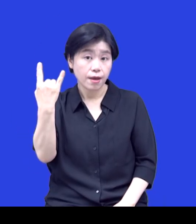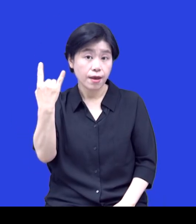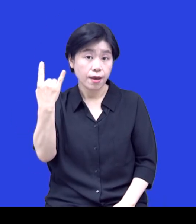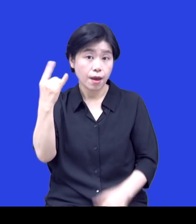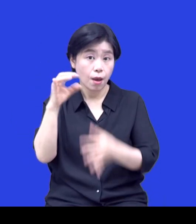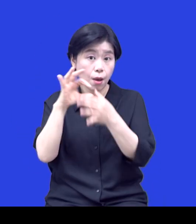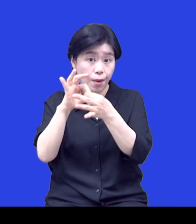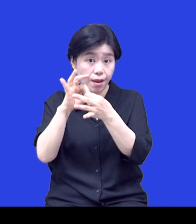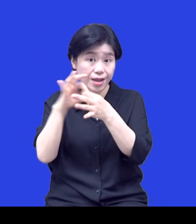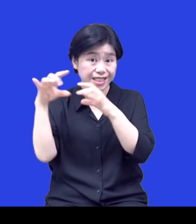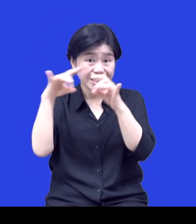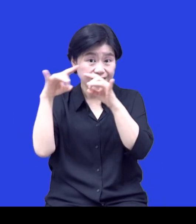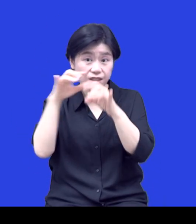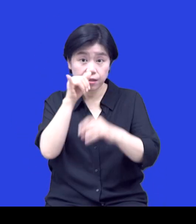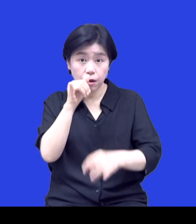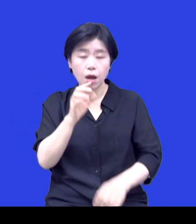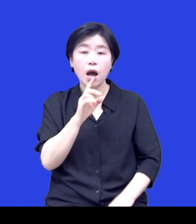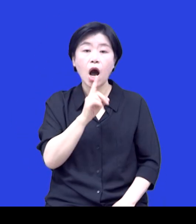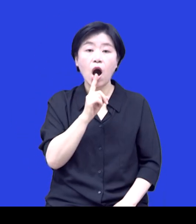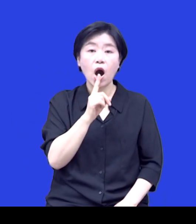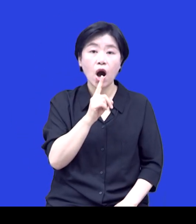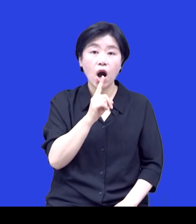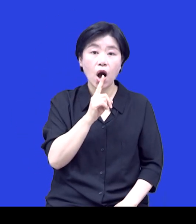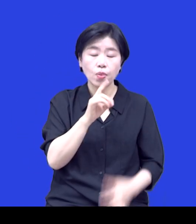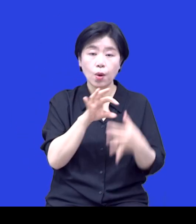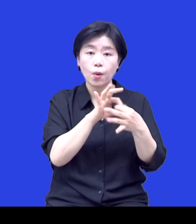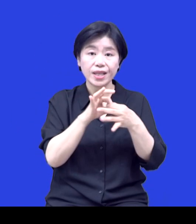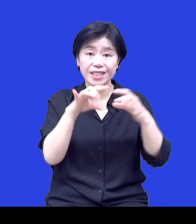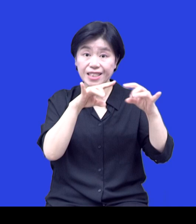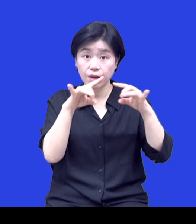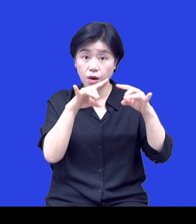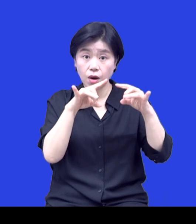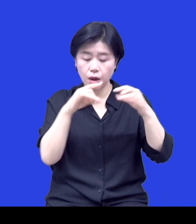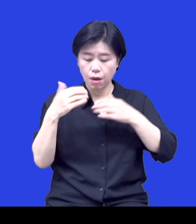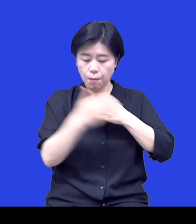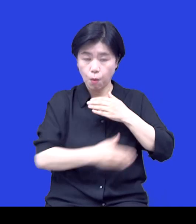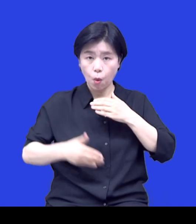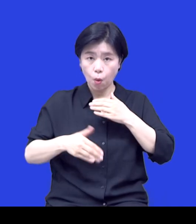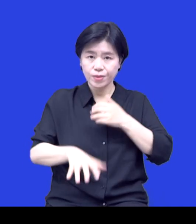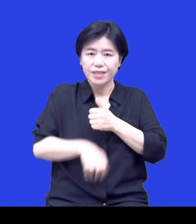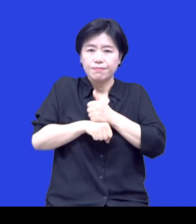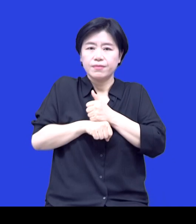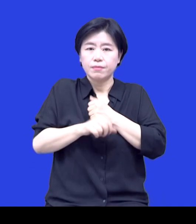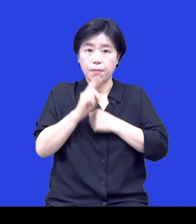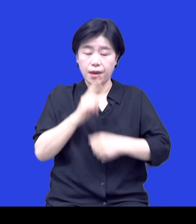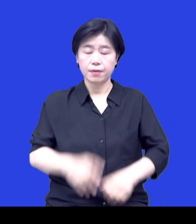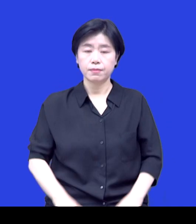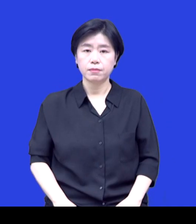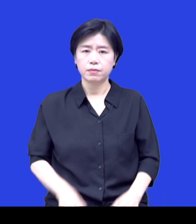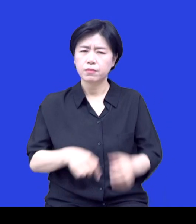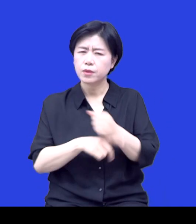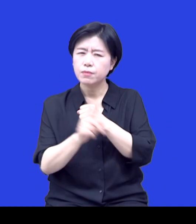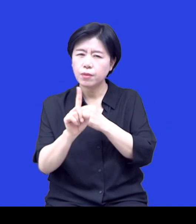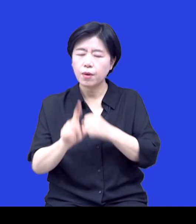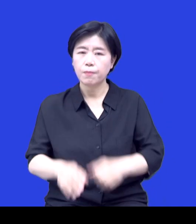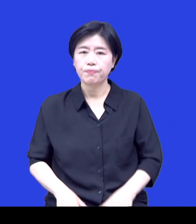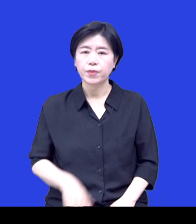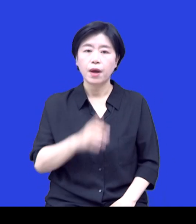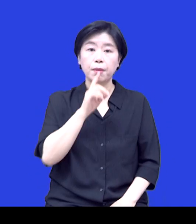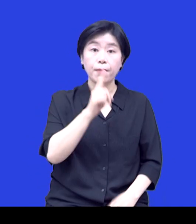중에서 언어 중추 신경이 다른 모든 신경을 지배한다는 거예요. 그게 무슨 말인가 하면 말하는 대로 다른